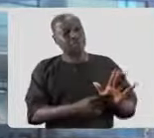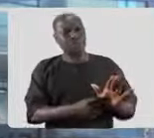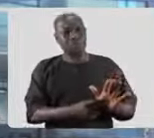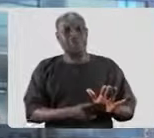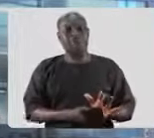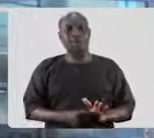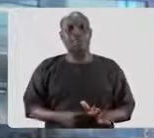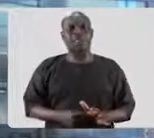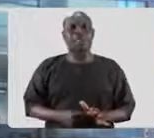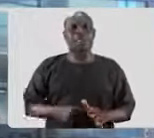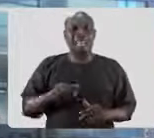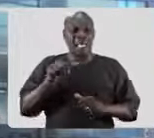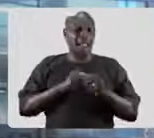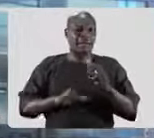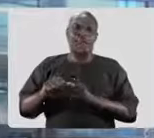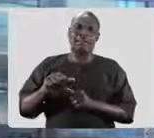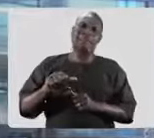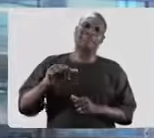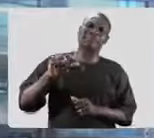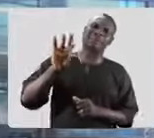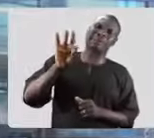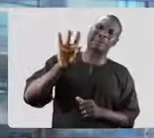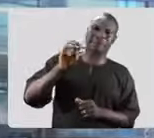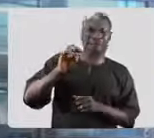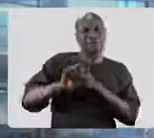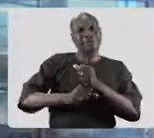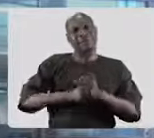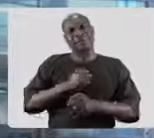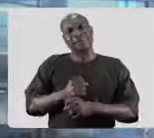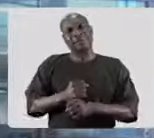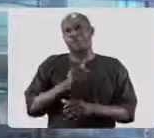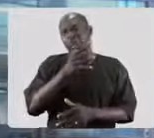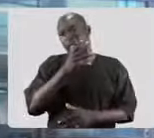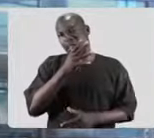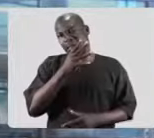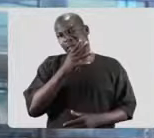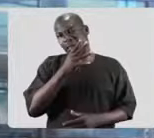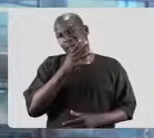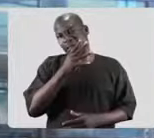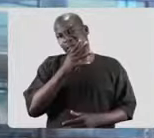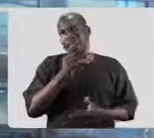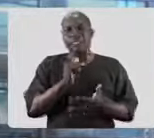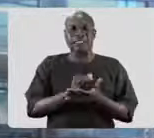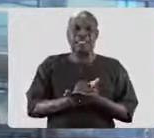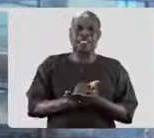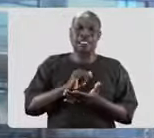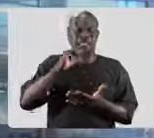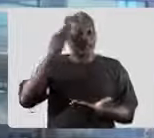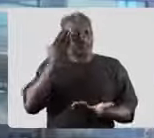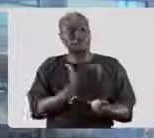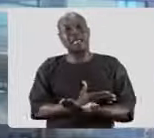Maamia odi mfiebe se edwye watu ya. Esase enka neba. Ena isiye nono.